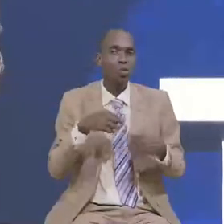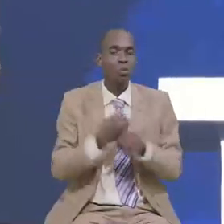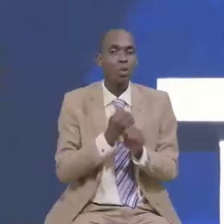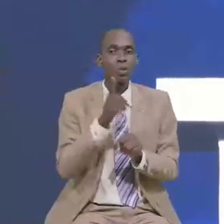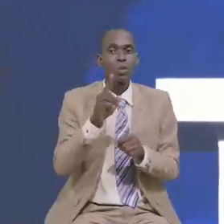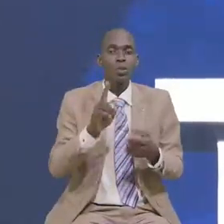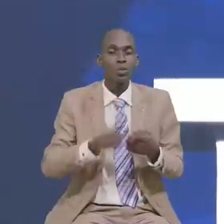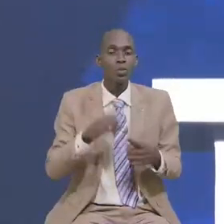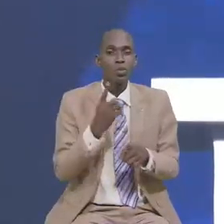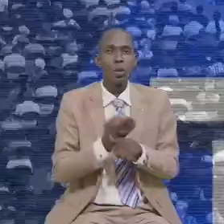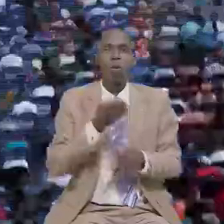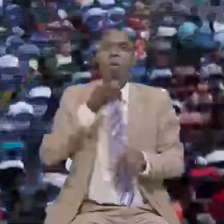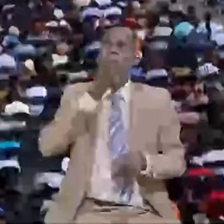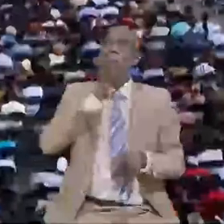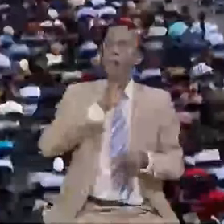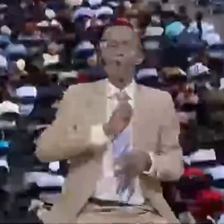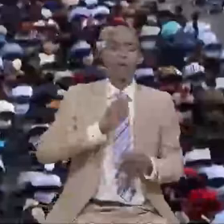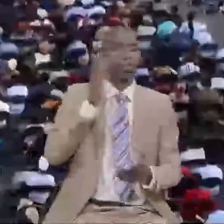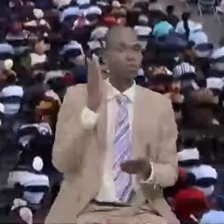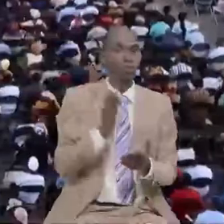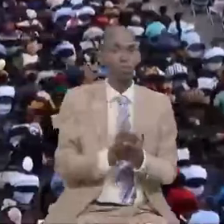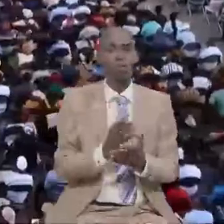C'est pour te faire engloutir toute ta douleur.